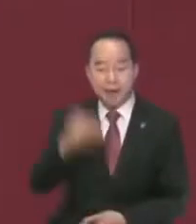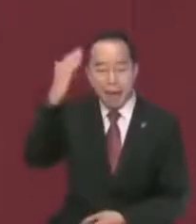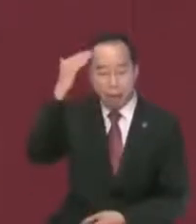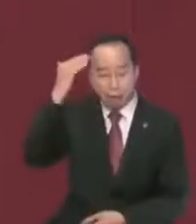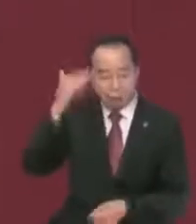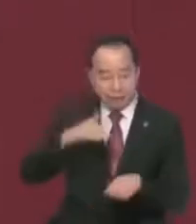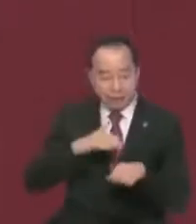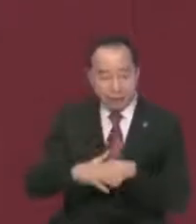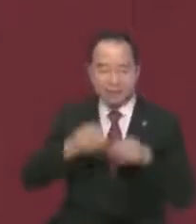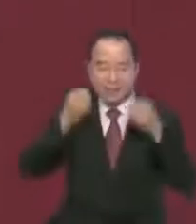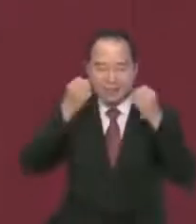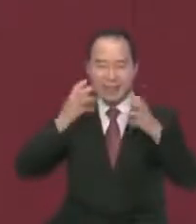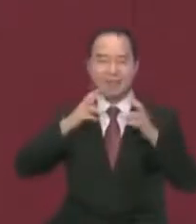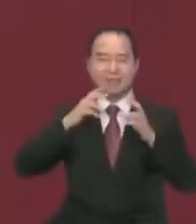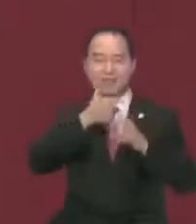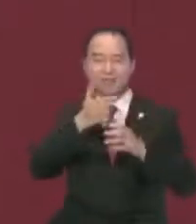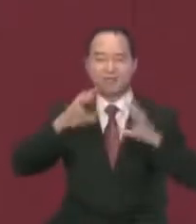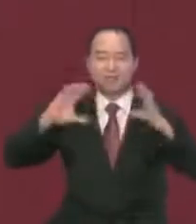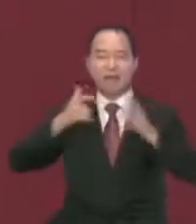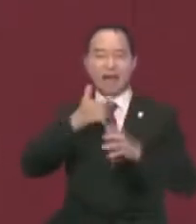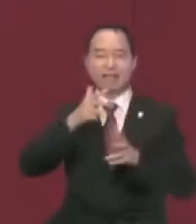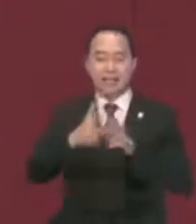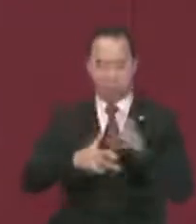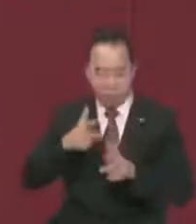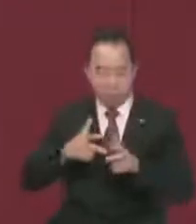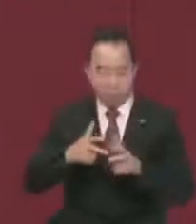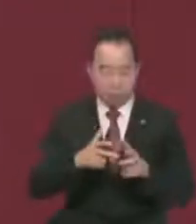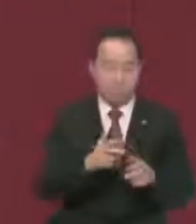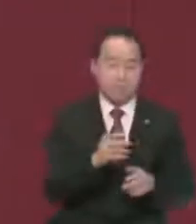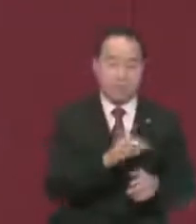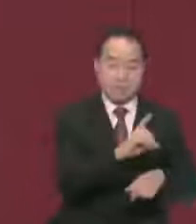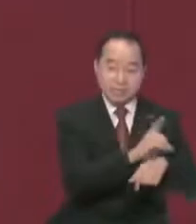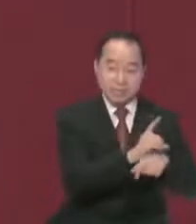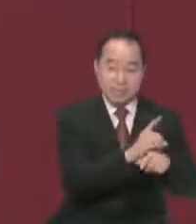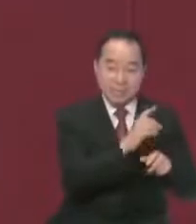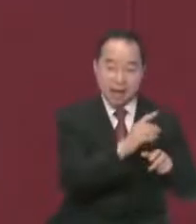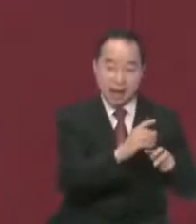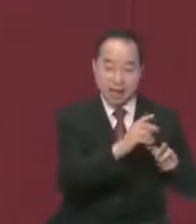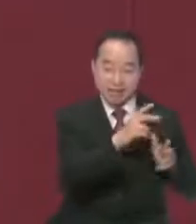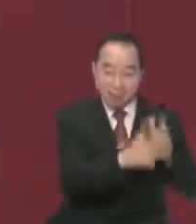한국판 뉴딜로 기반이 마련될 디지털 전환과 그린 산업이 그에 속합니다.